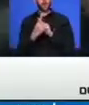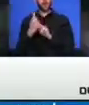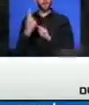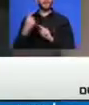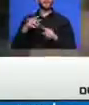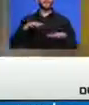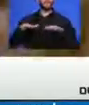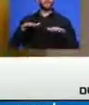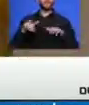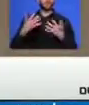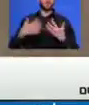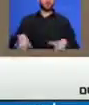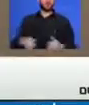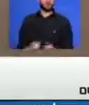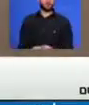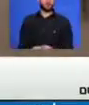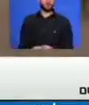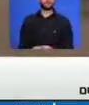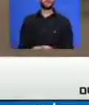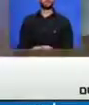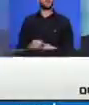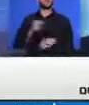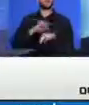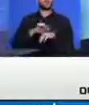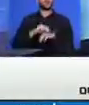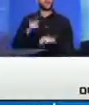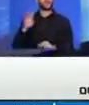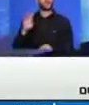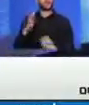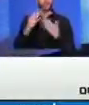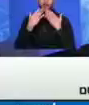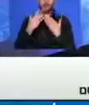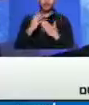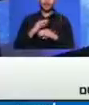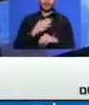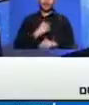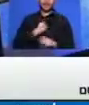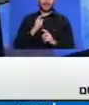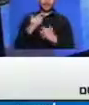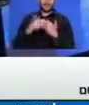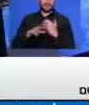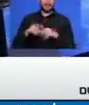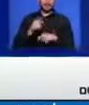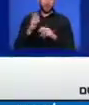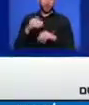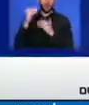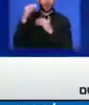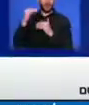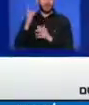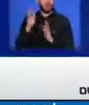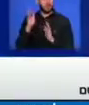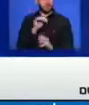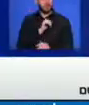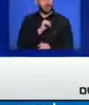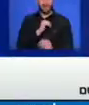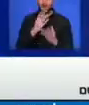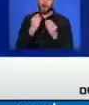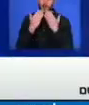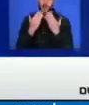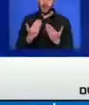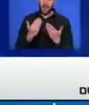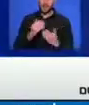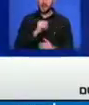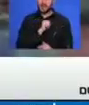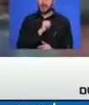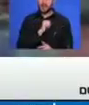הממשל שנהדר משם. דוקטור בן צי טלפוס, תודה רבה לך על השיחה הזאת. לצערי אנחנו צריכים לסיים. יש לנו עוד אייטמים, אבל זה היה ממש מרתק. המון המון תודה, ומעניין